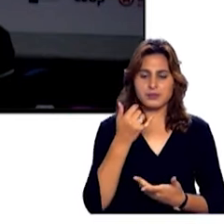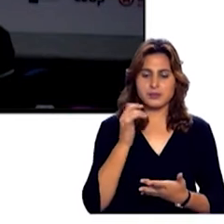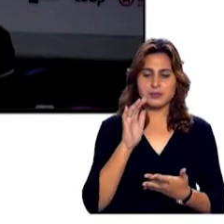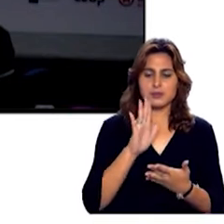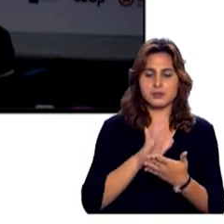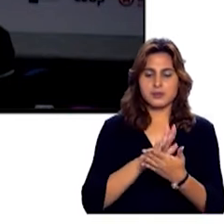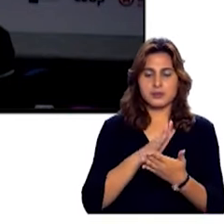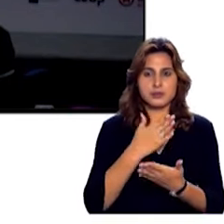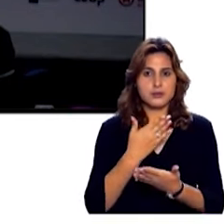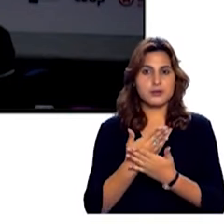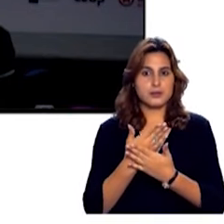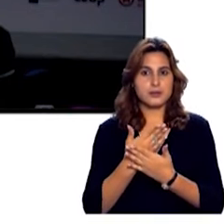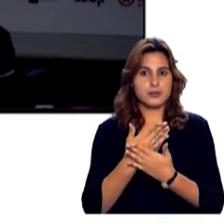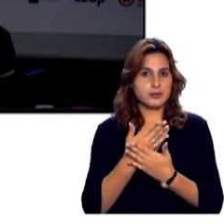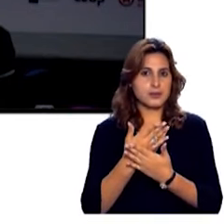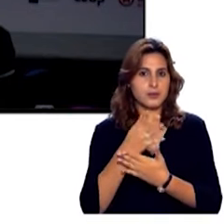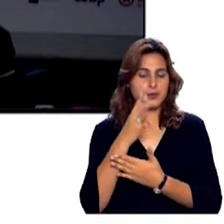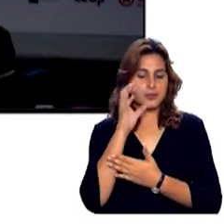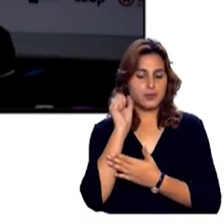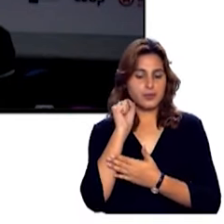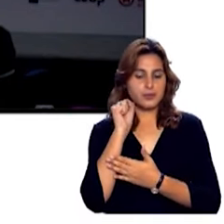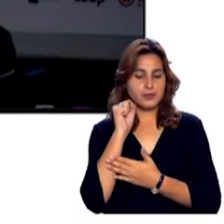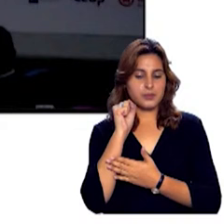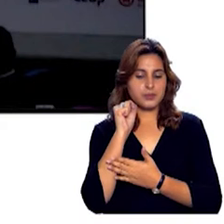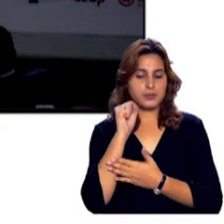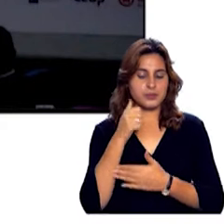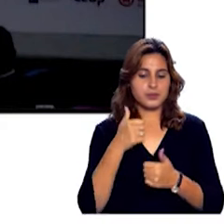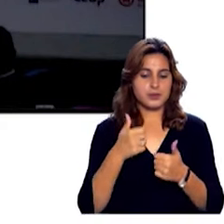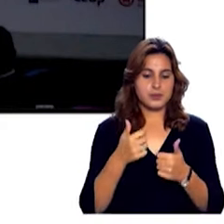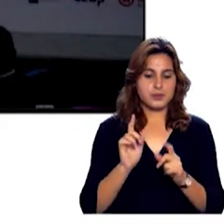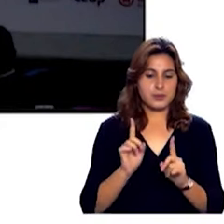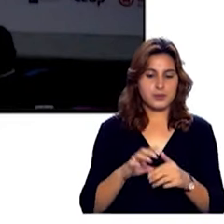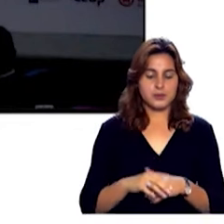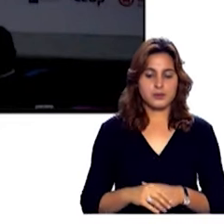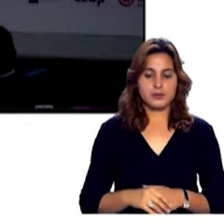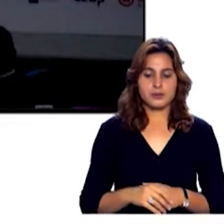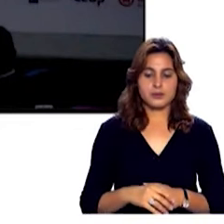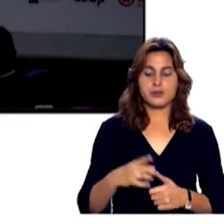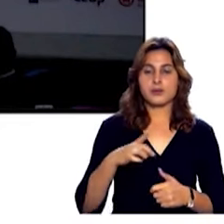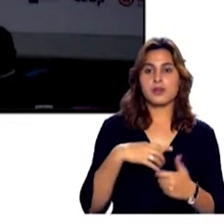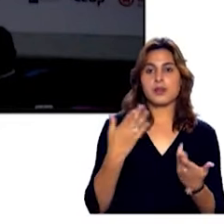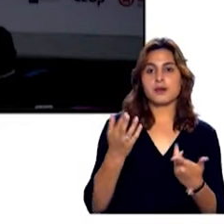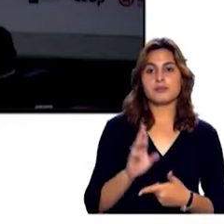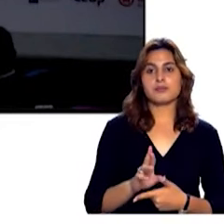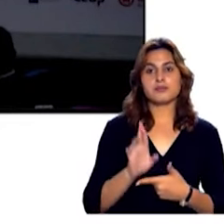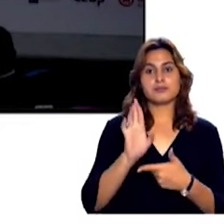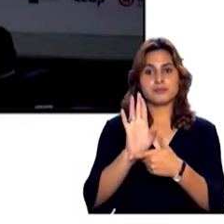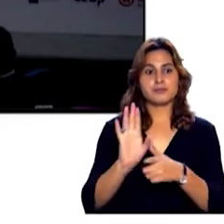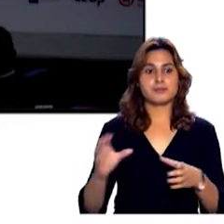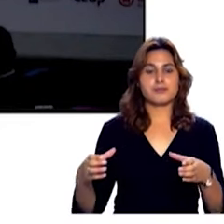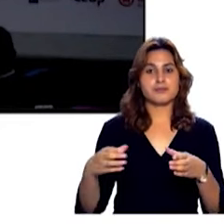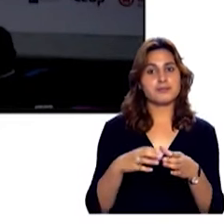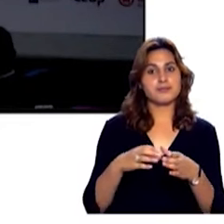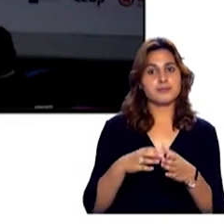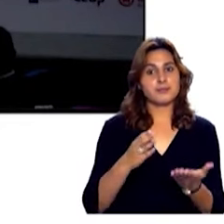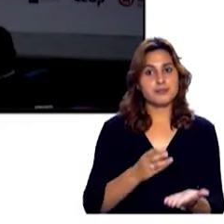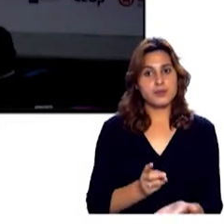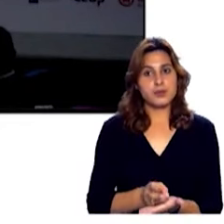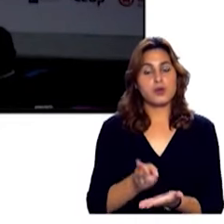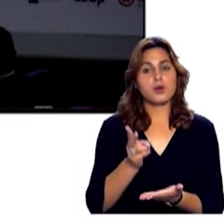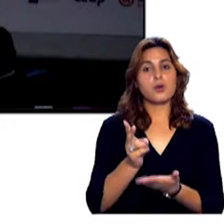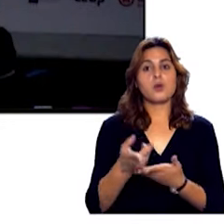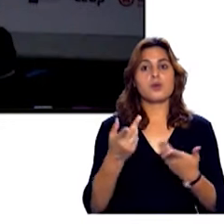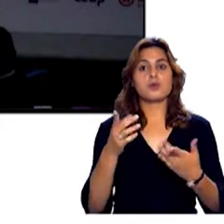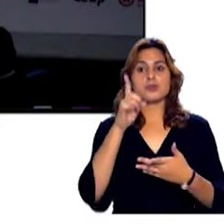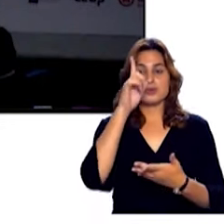m'a demandé de Travailler de vous présenter le thme de la cour de cassation française ET Plus précisément la question Du